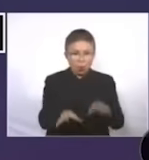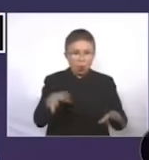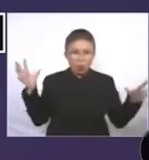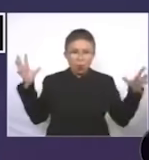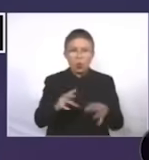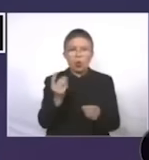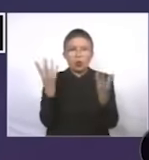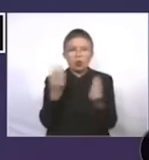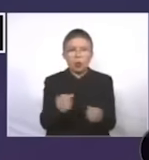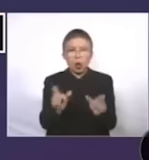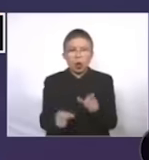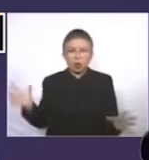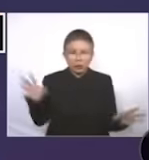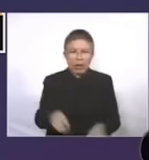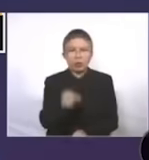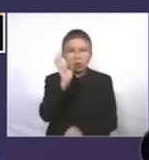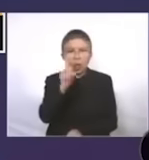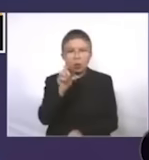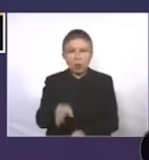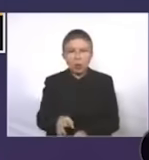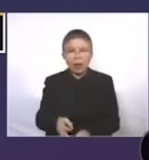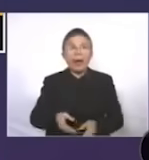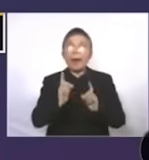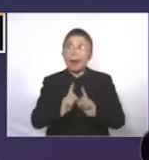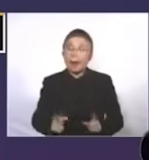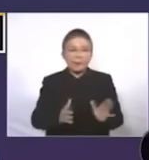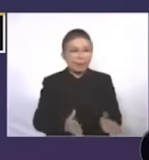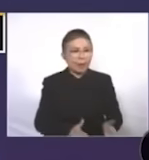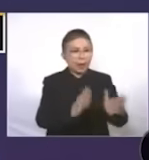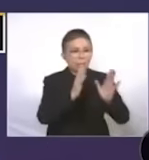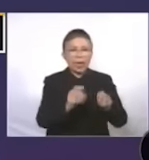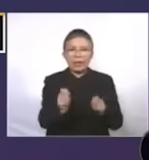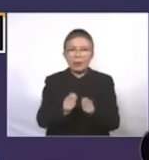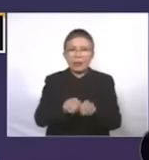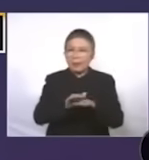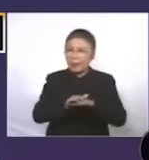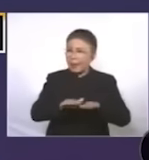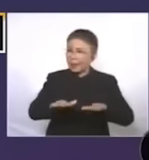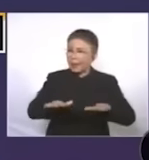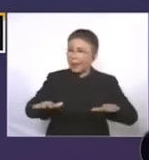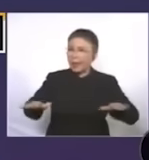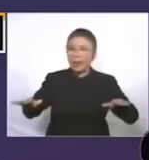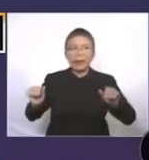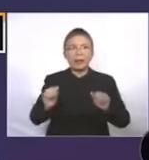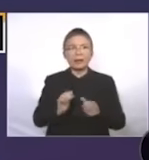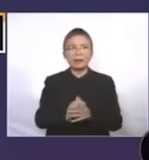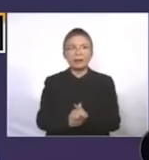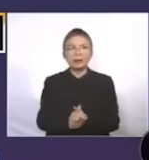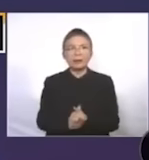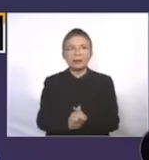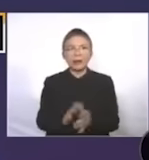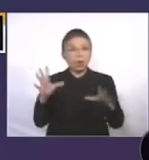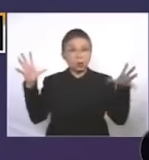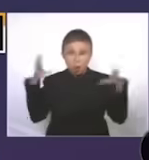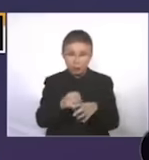dilakukan debat ya netien semakin cermat walaupun kelihatannya nampak ya Gibran itu